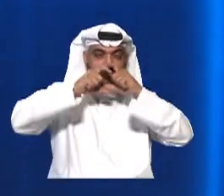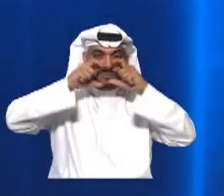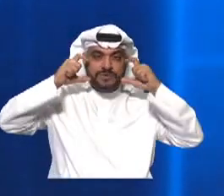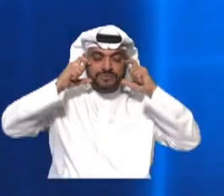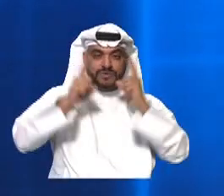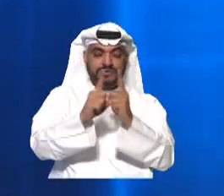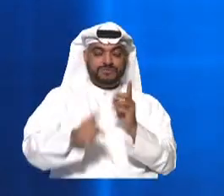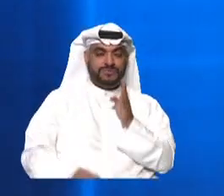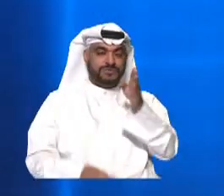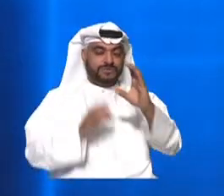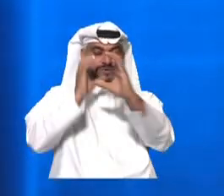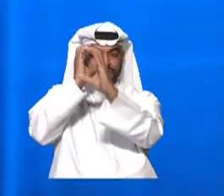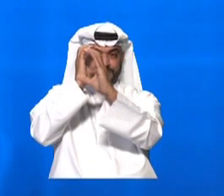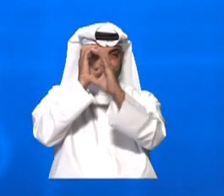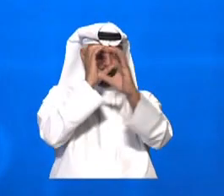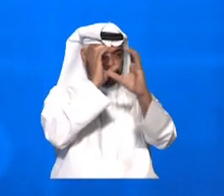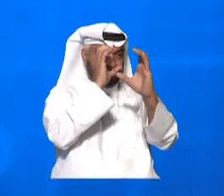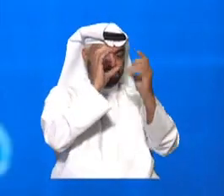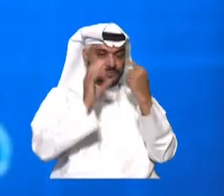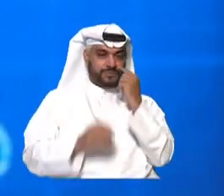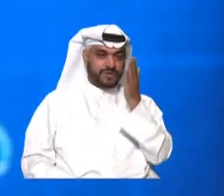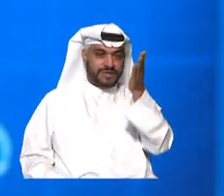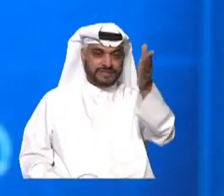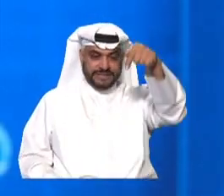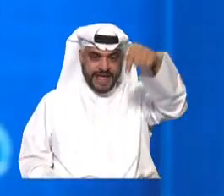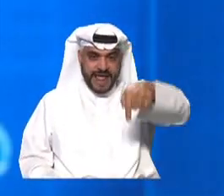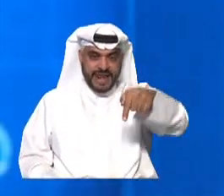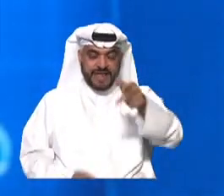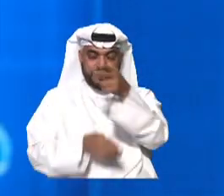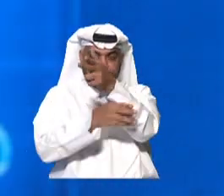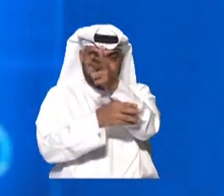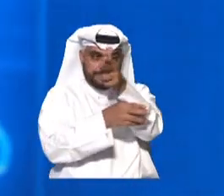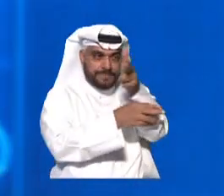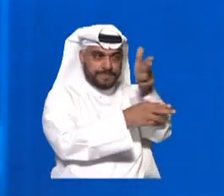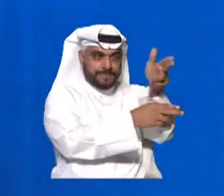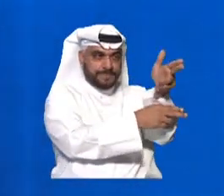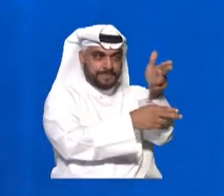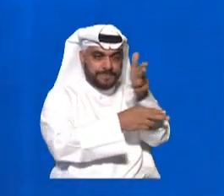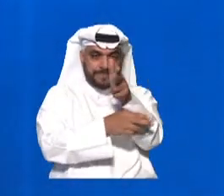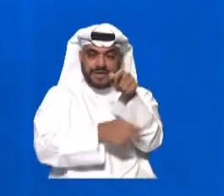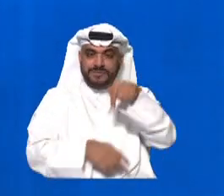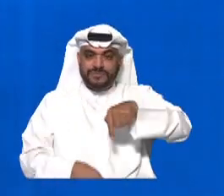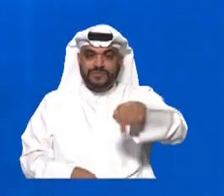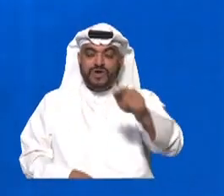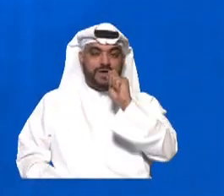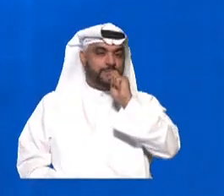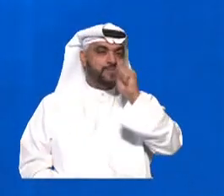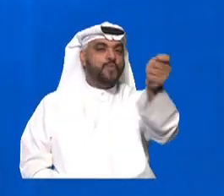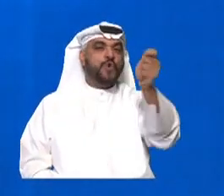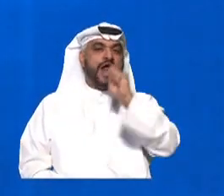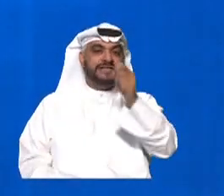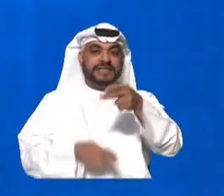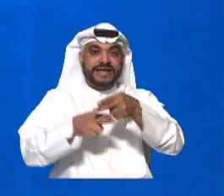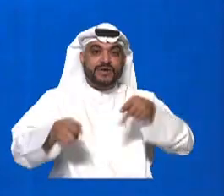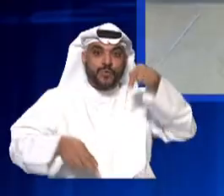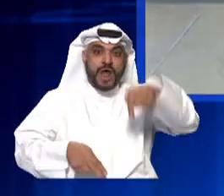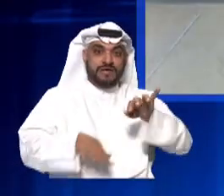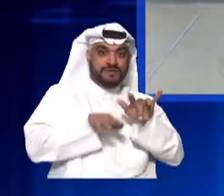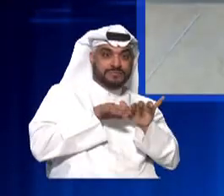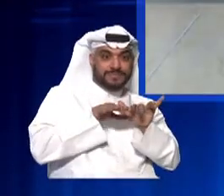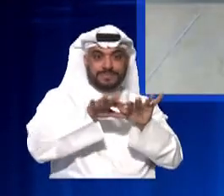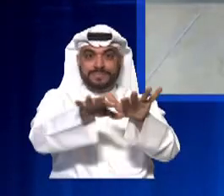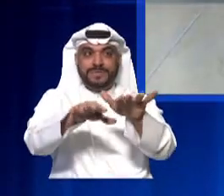ننتقل إلى منطقة صبحان حيث يتابع من هناك مراسلنا نواف الشراكي حملة تفتيشية